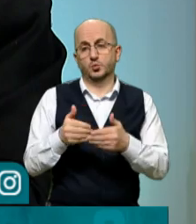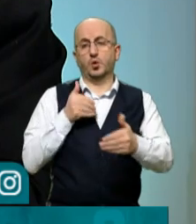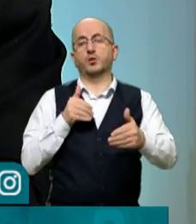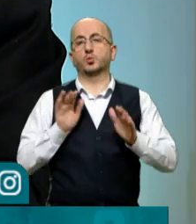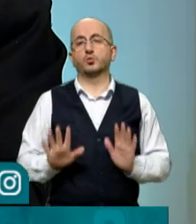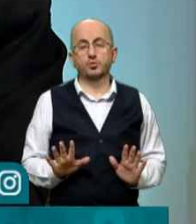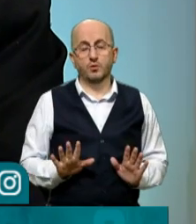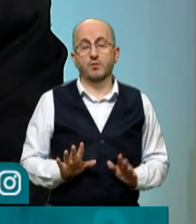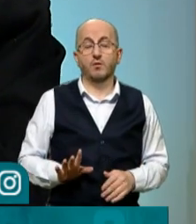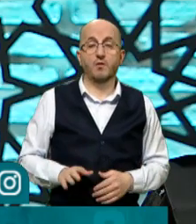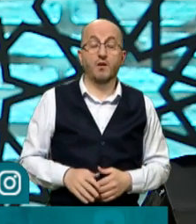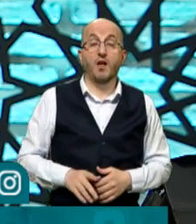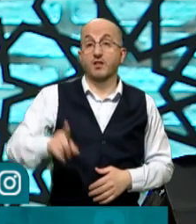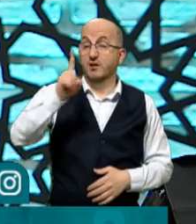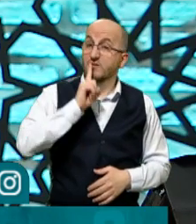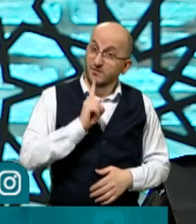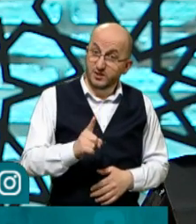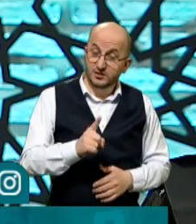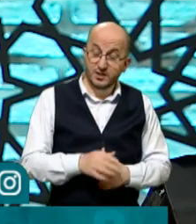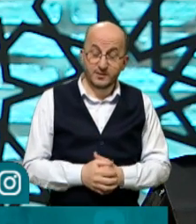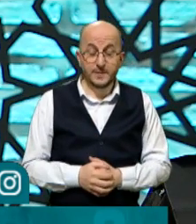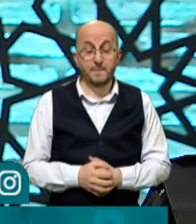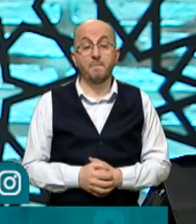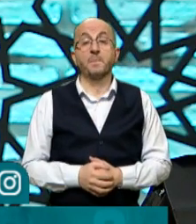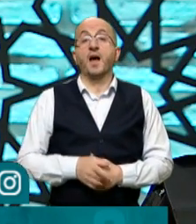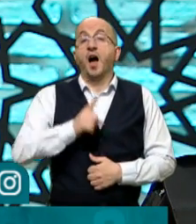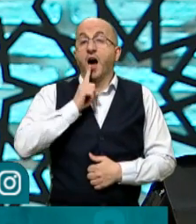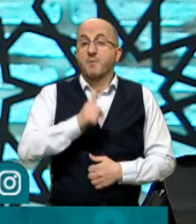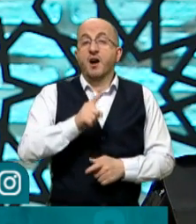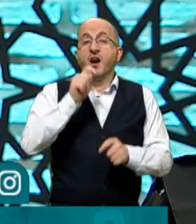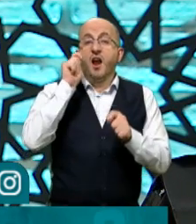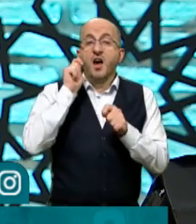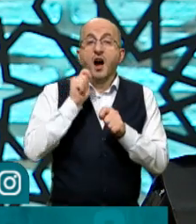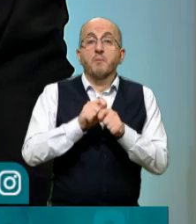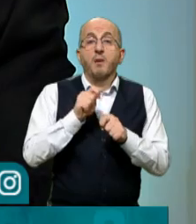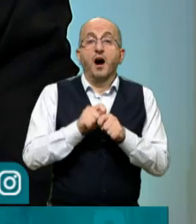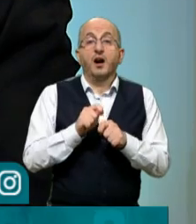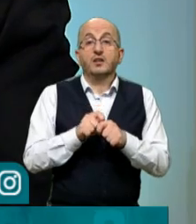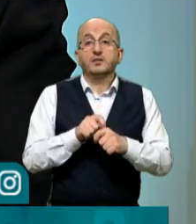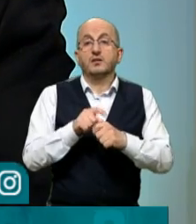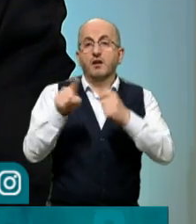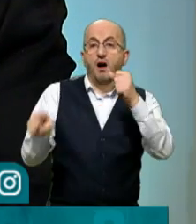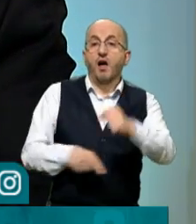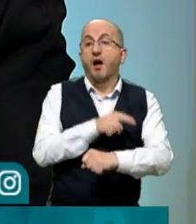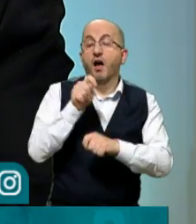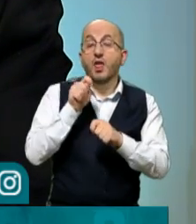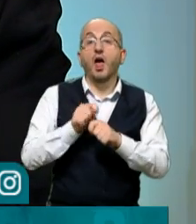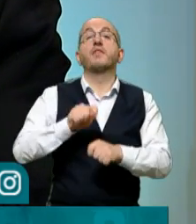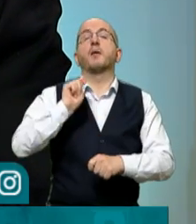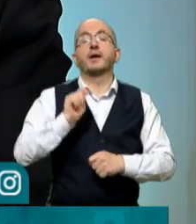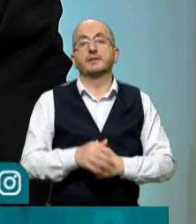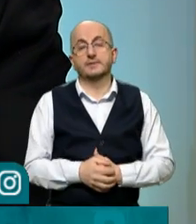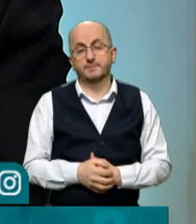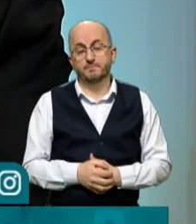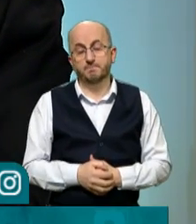durdu. Allah'ı farzları, onun farzlarını, onun emirlerini yerine getirmekte kalkan edemeyiz biz. Kalkan